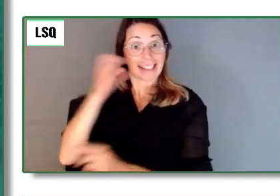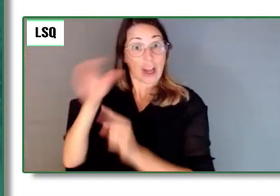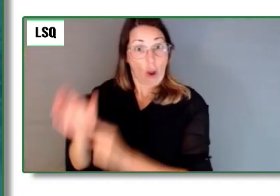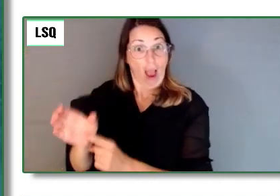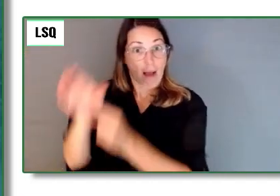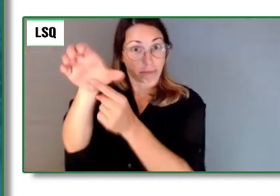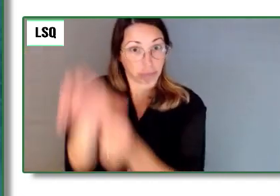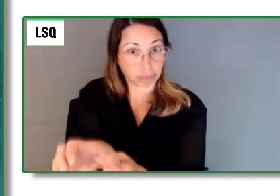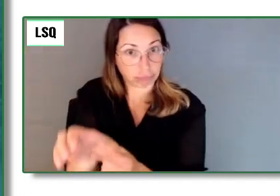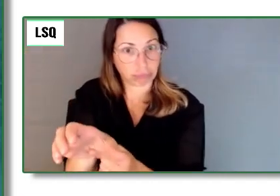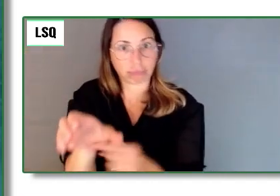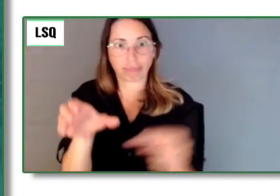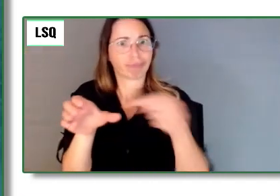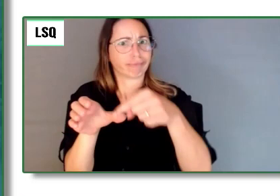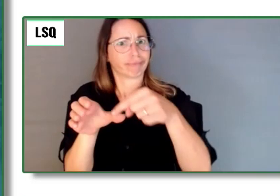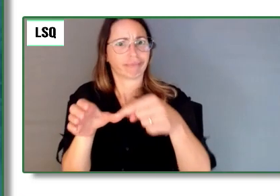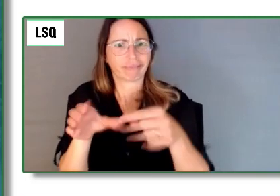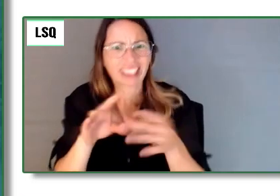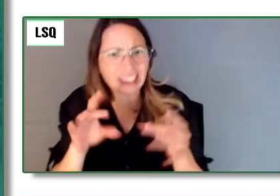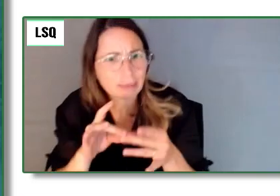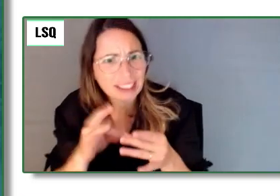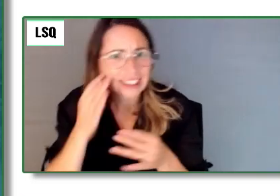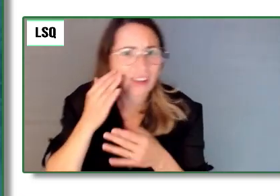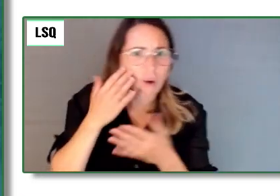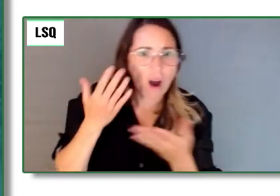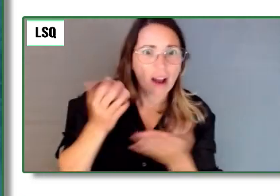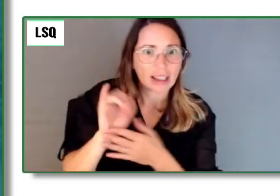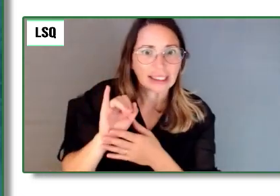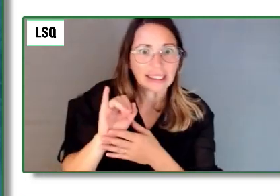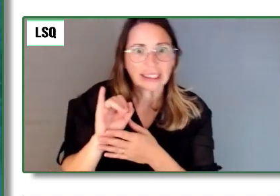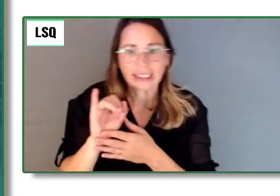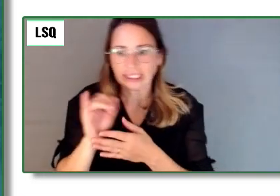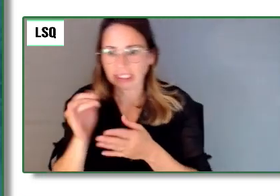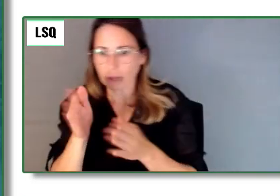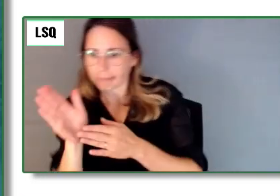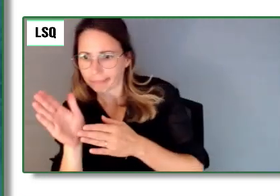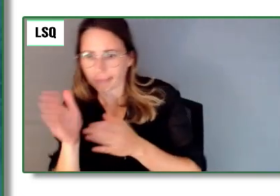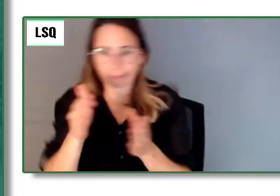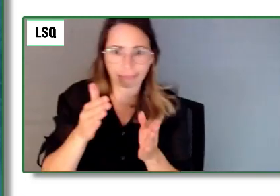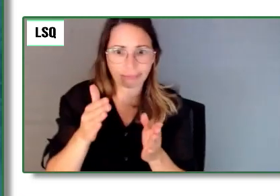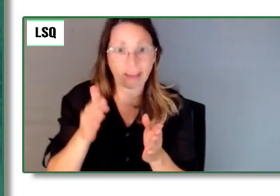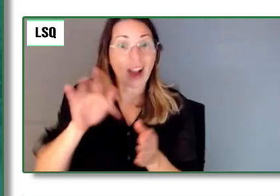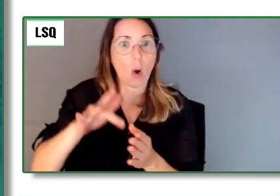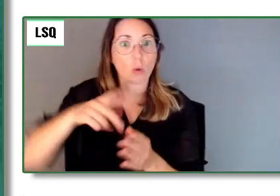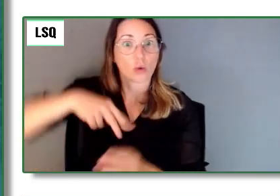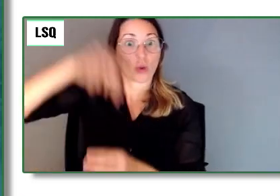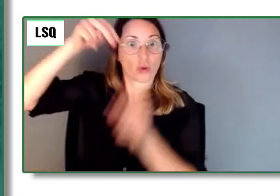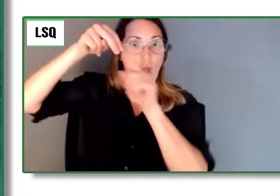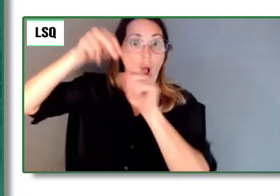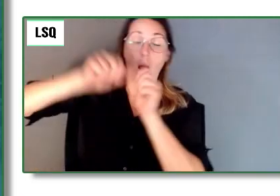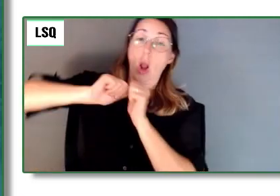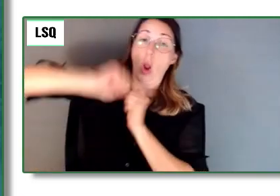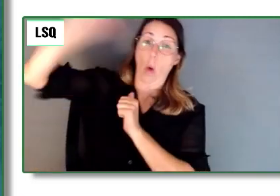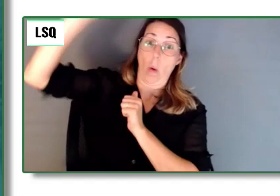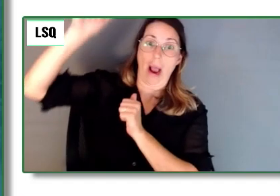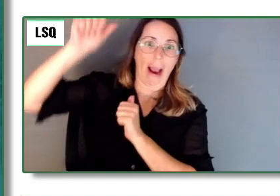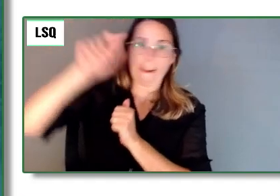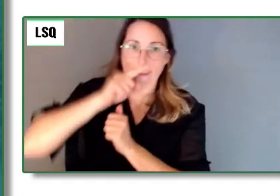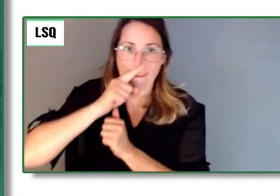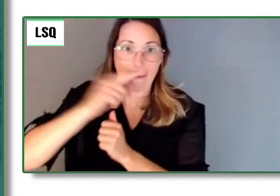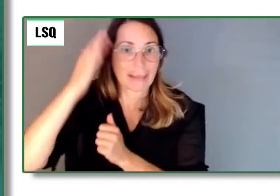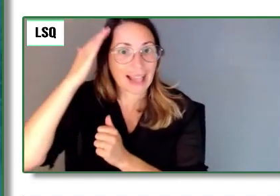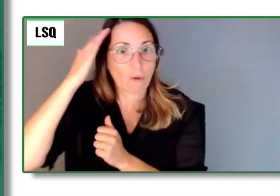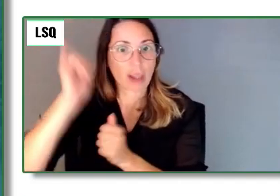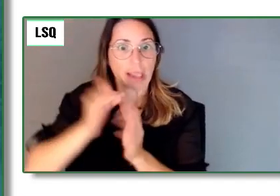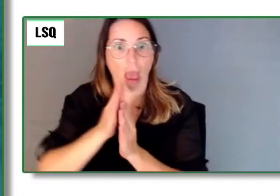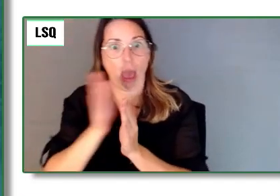et ne va pas vous indiquer si vous écartez du chemin. Cependant, ces points de repère en utilisant le GPS ne sont pas alignés comme un compas. Il s'agit de petits